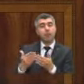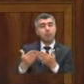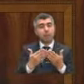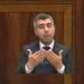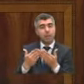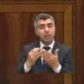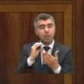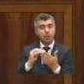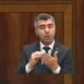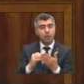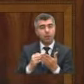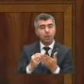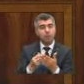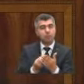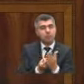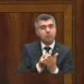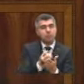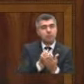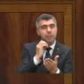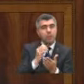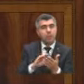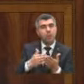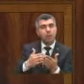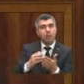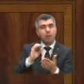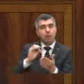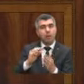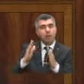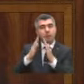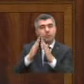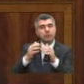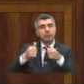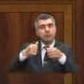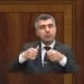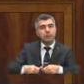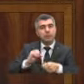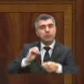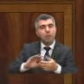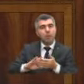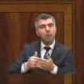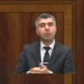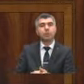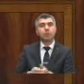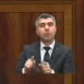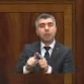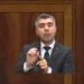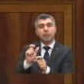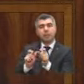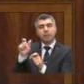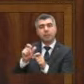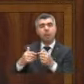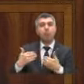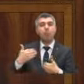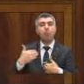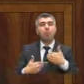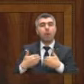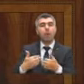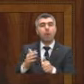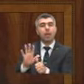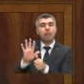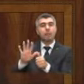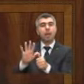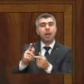الدعم والتعلم خلال فترة الحجر الصحي مع خصوصية أنواع الإعاقة الستة